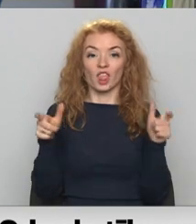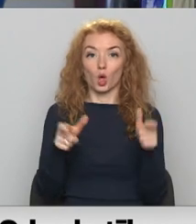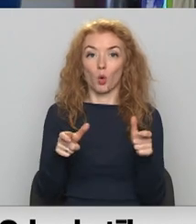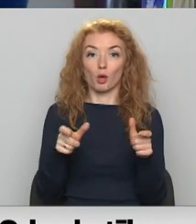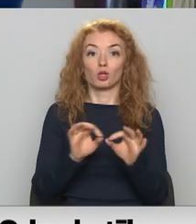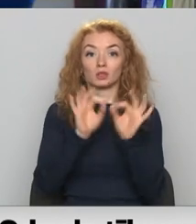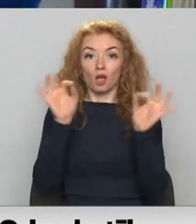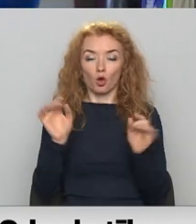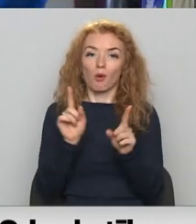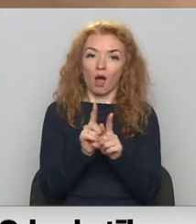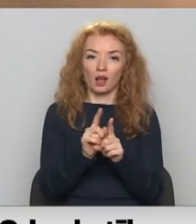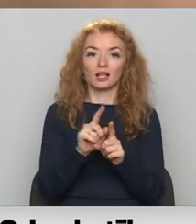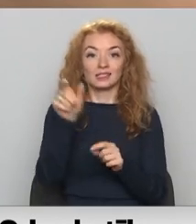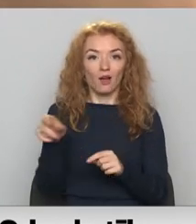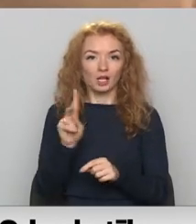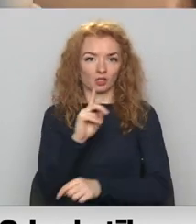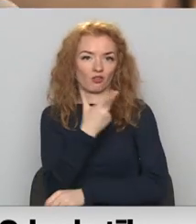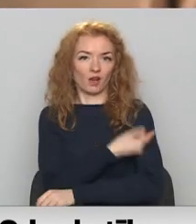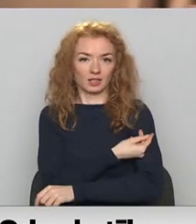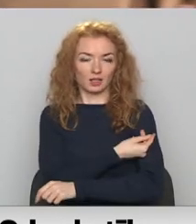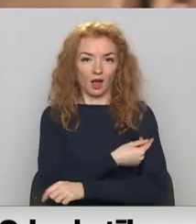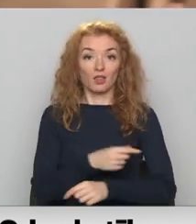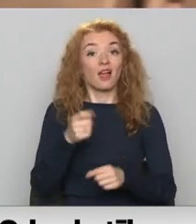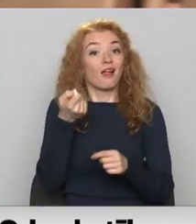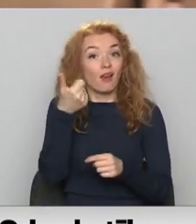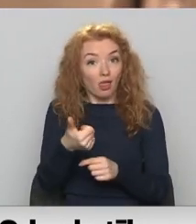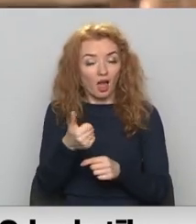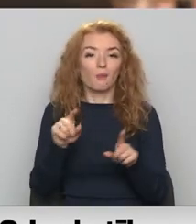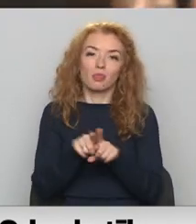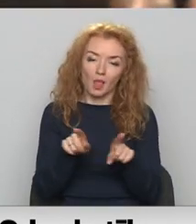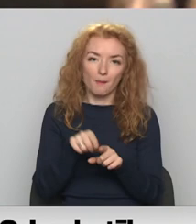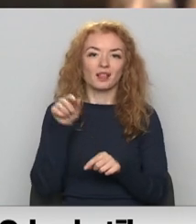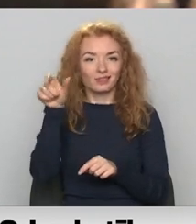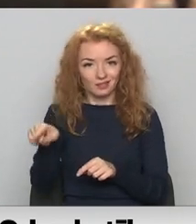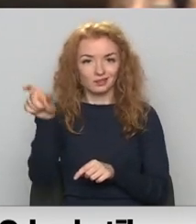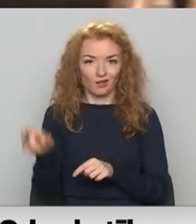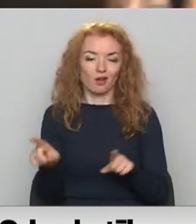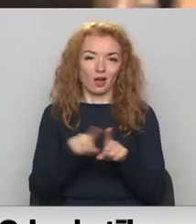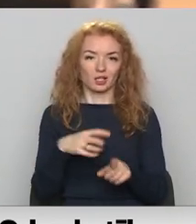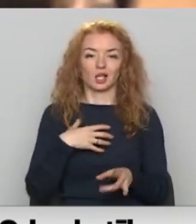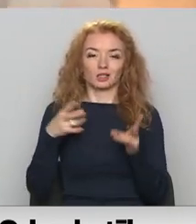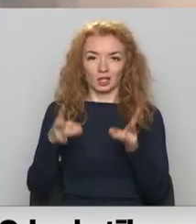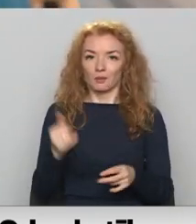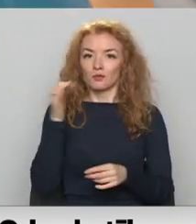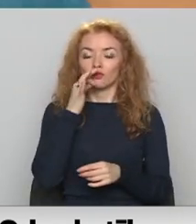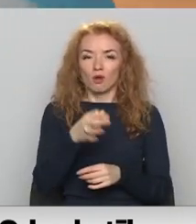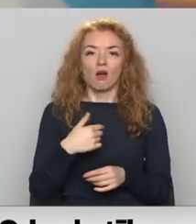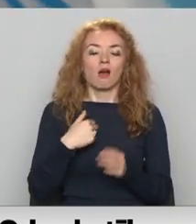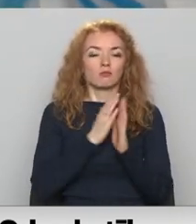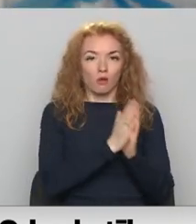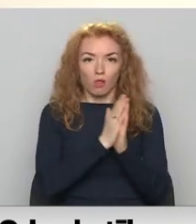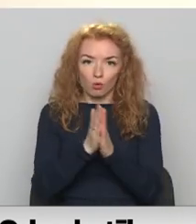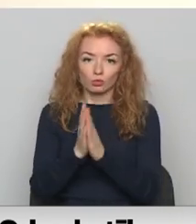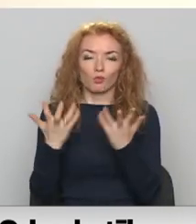sākumā jātiecina arī uz vakcinētajiem iedzīvotājiem, kuri, lai gan retāk, tomēr arī saslimst ar vīrusu. Mēs tiešām aicinātu